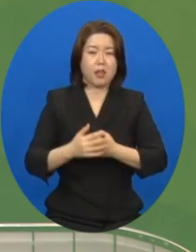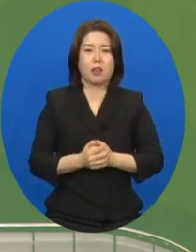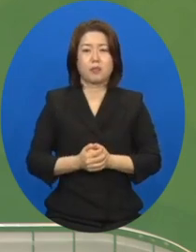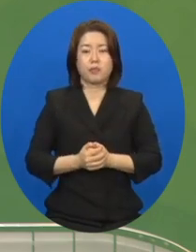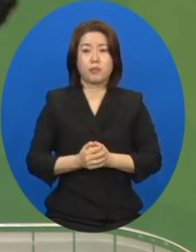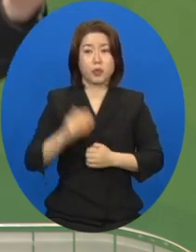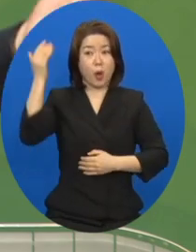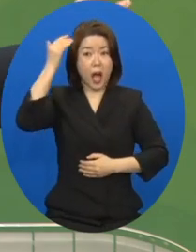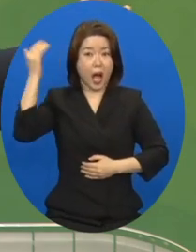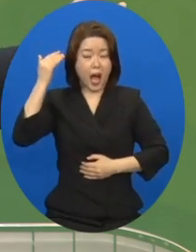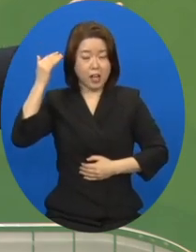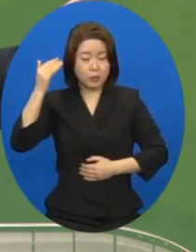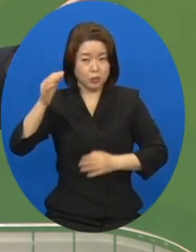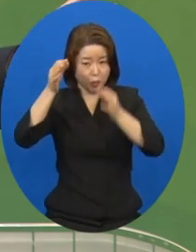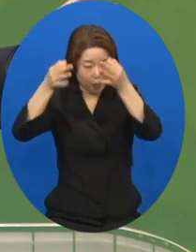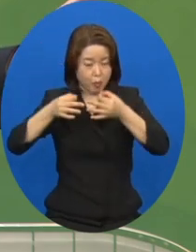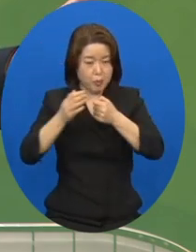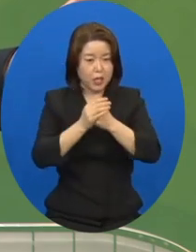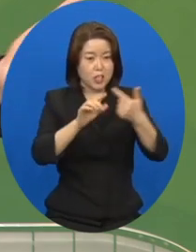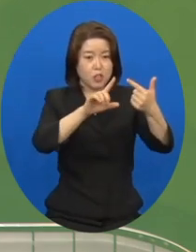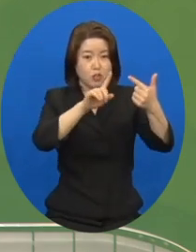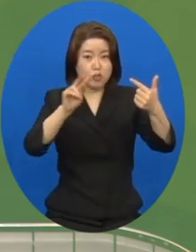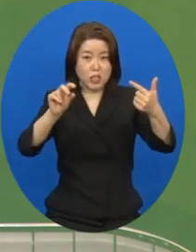우리나라로 보면 6.25 전쟁을 거치고